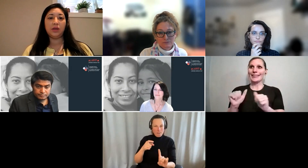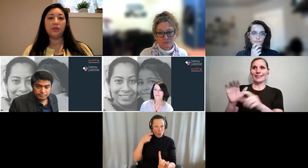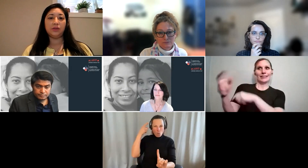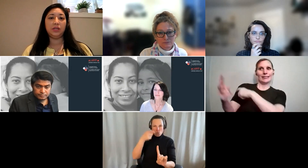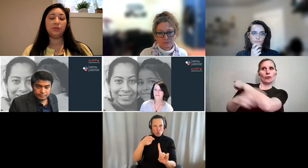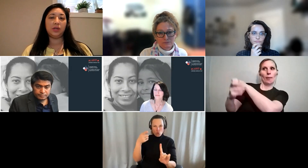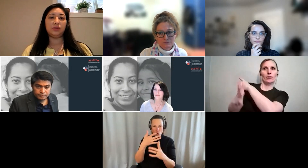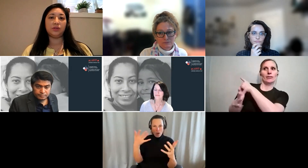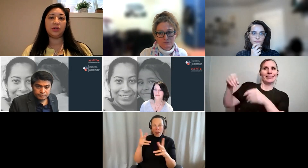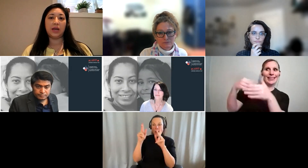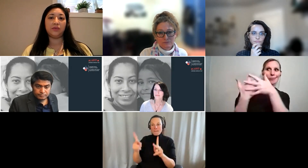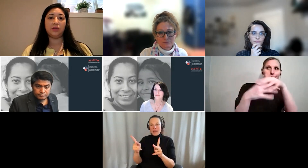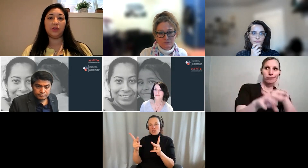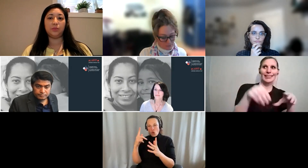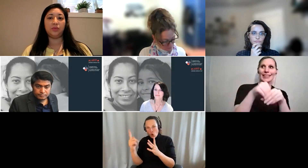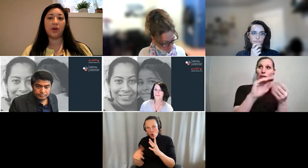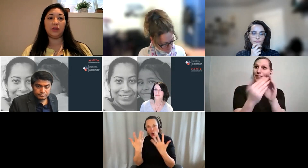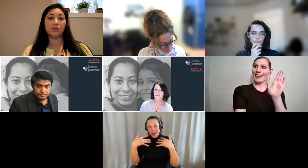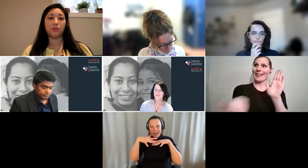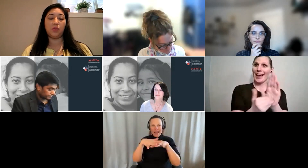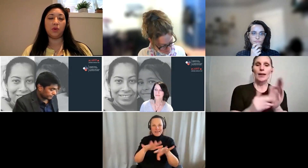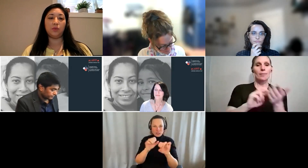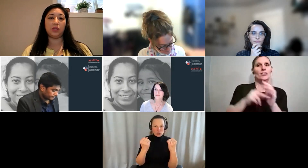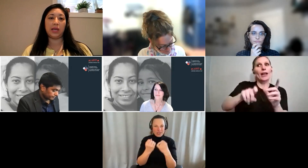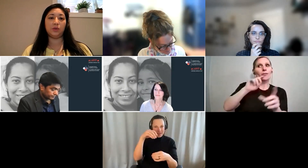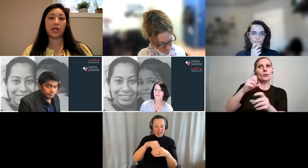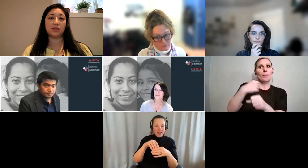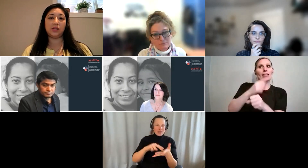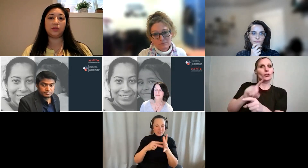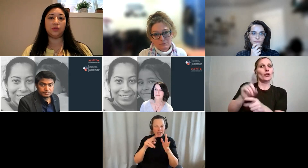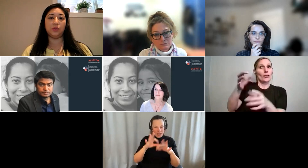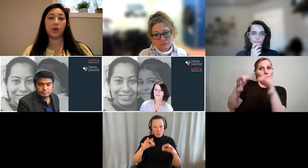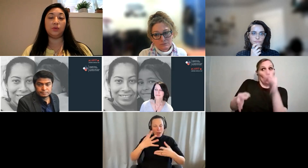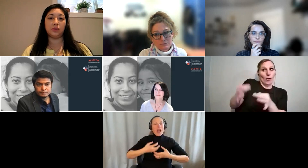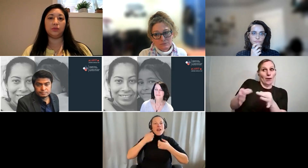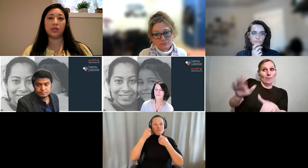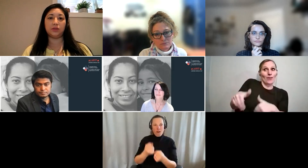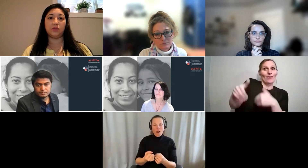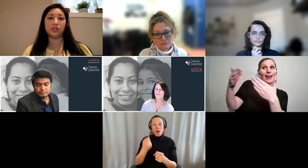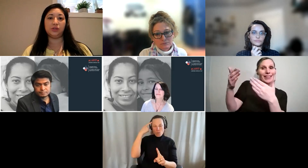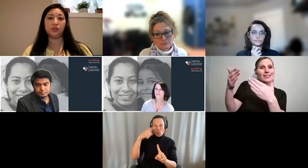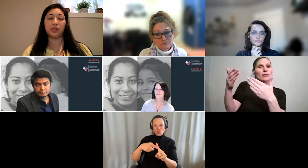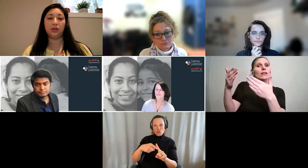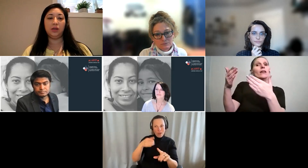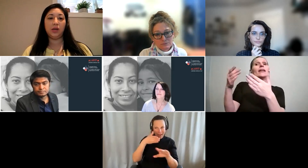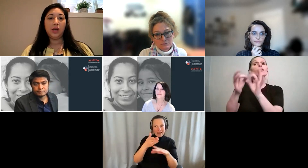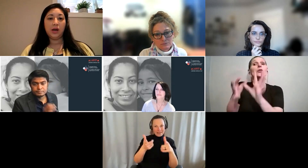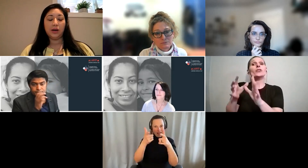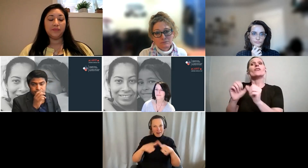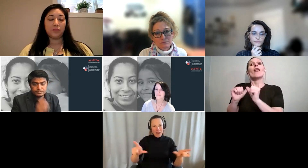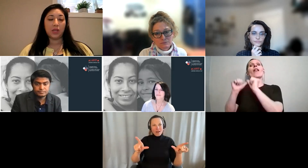les gens. Donc, il y a besoin d'avoir un effort concentré pour donner aux gens un accès aux langues durant leur